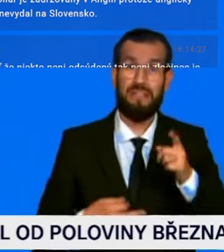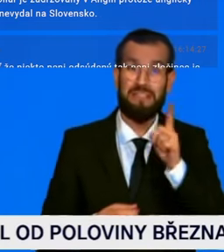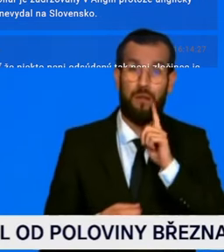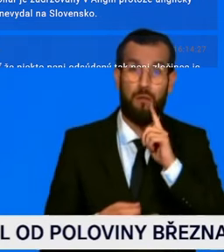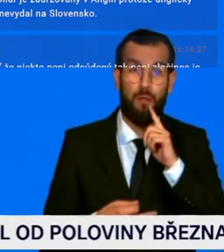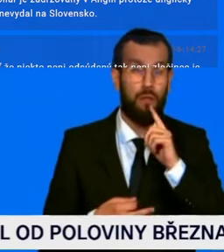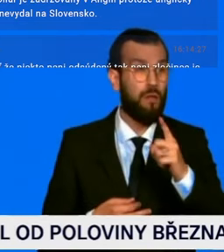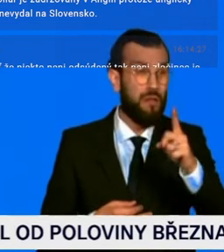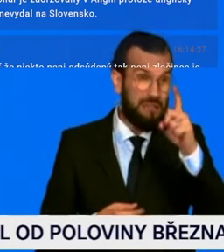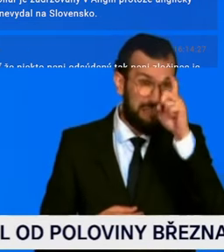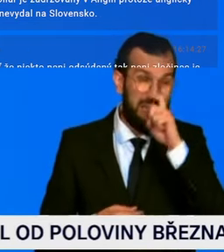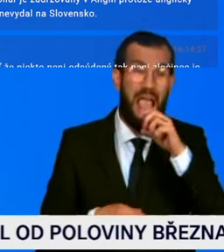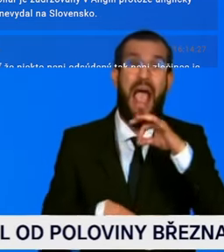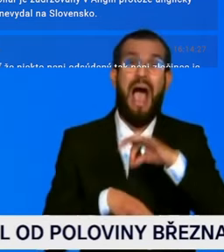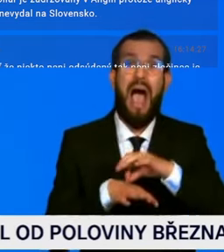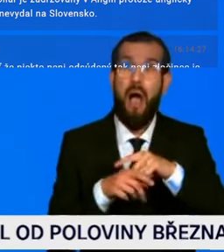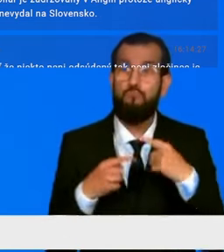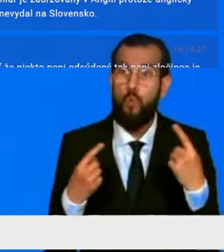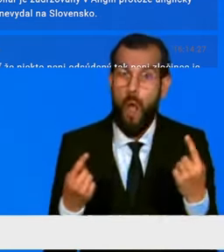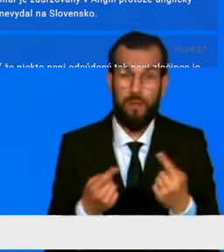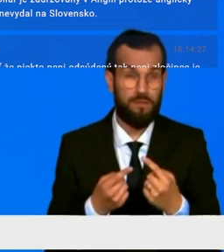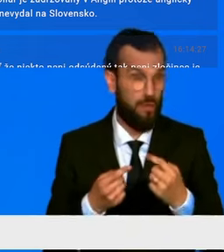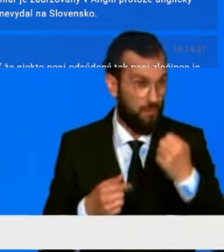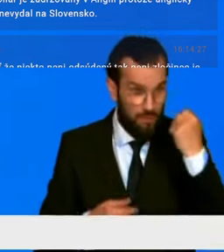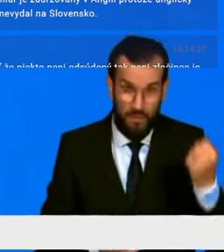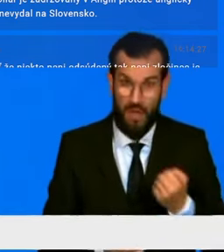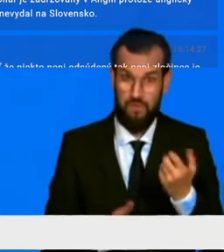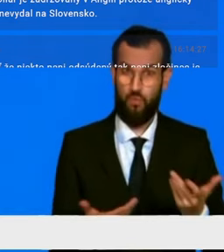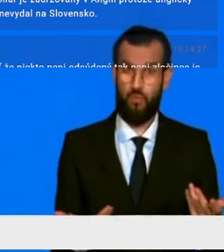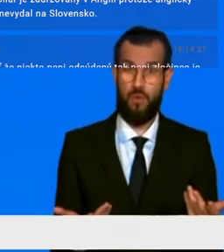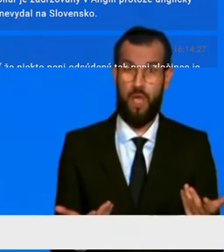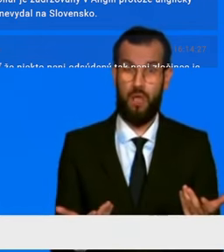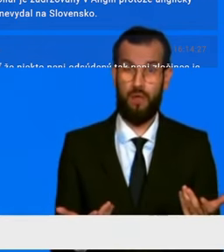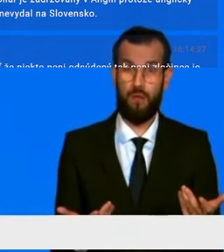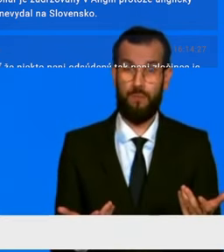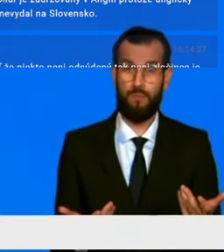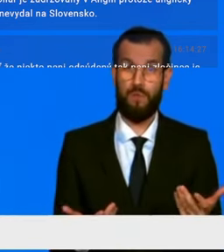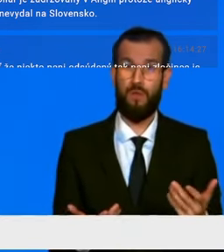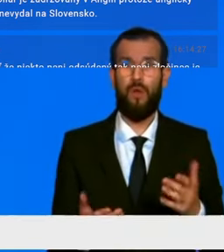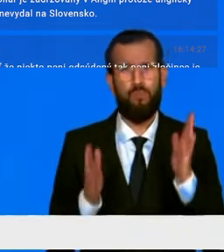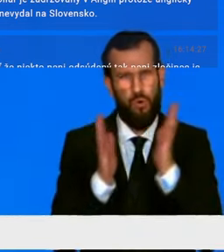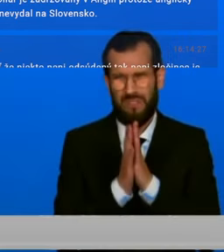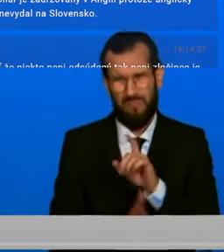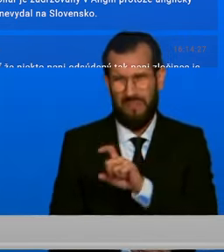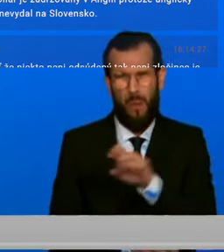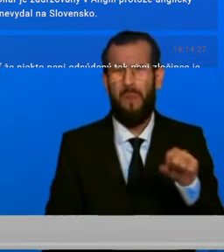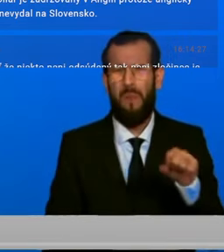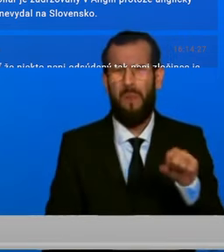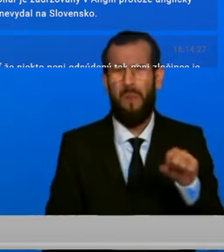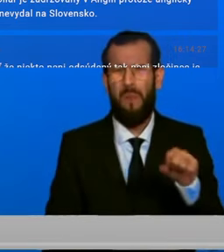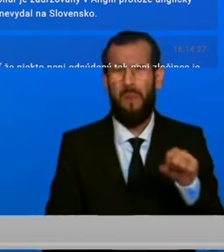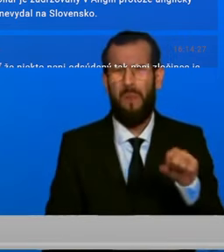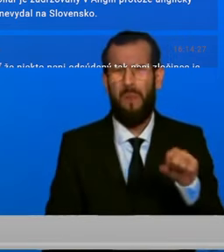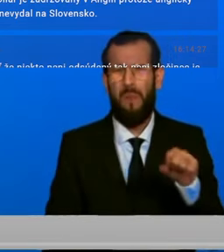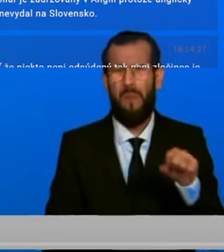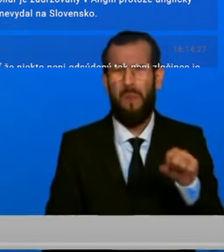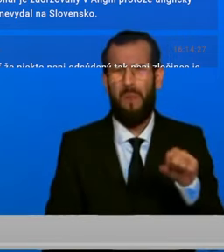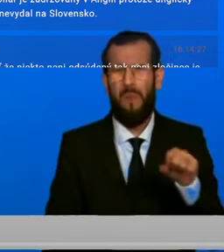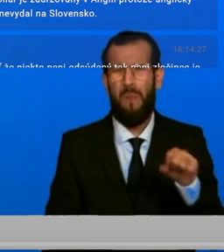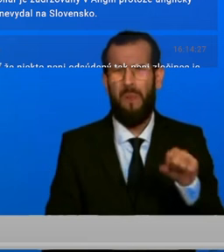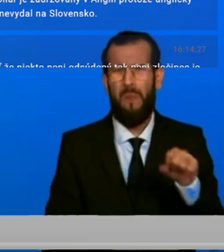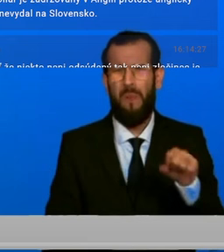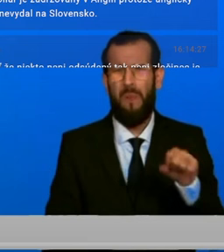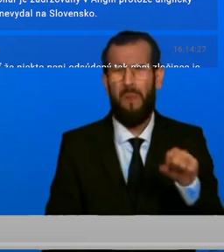rozpadnutý ambulantný systém Toto sú pán Pellegrini veci nevíte prosím z toho vládu ktorá tam bola tri roky lebo ono hodne